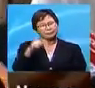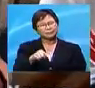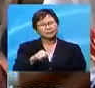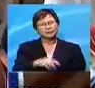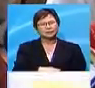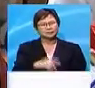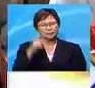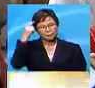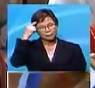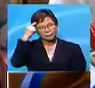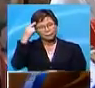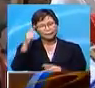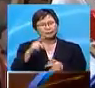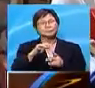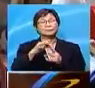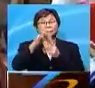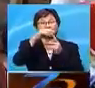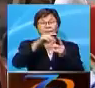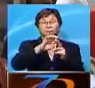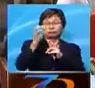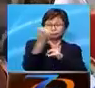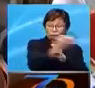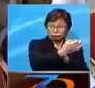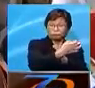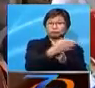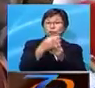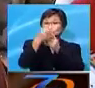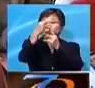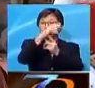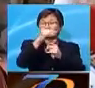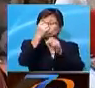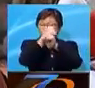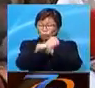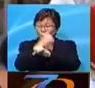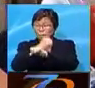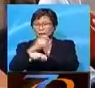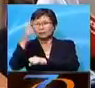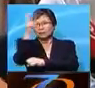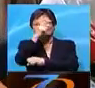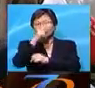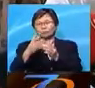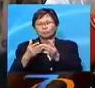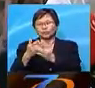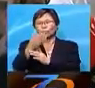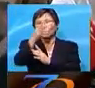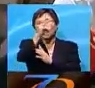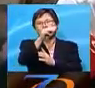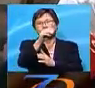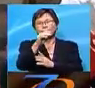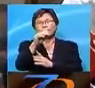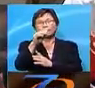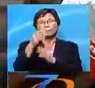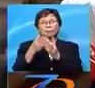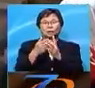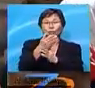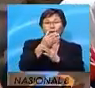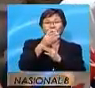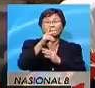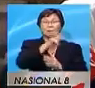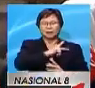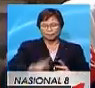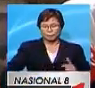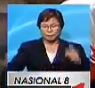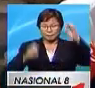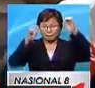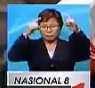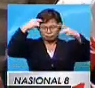agak unik lagi mencabar maka kerajaan melalui kementerian pendidikan mengambil